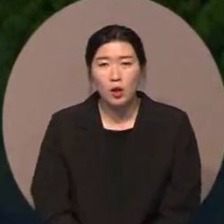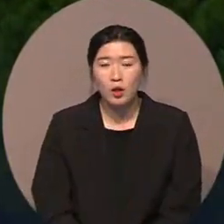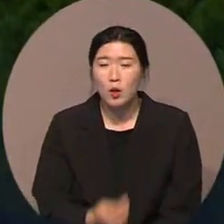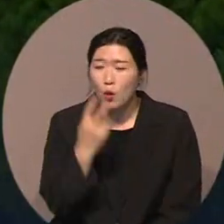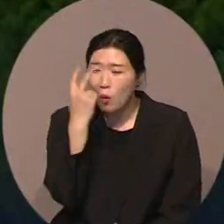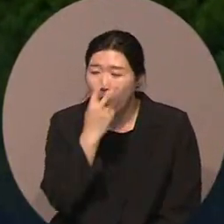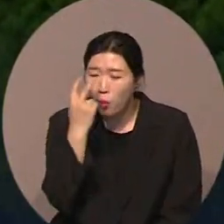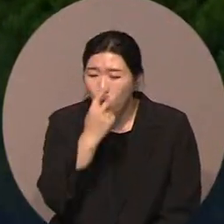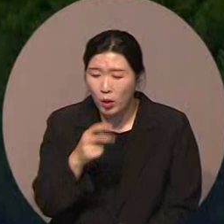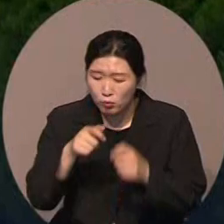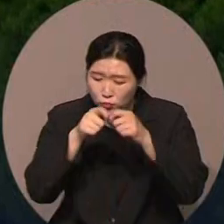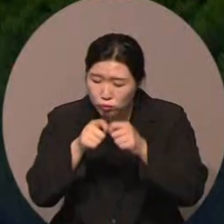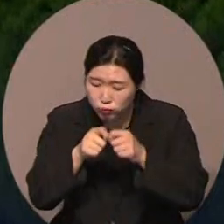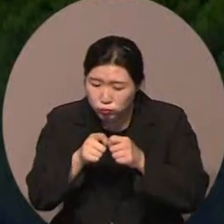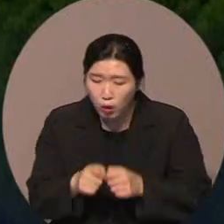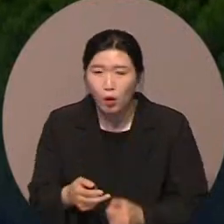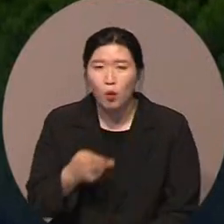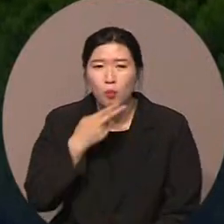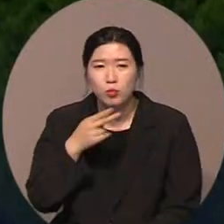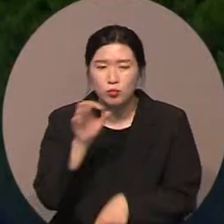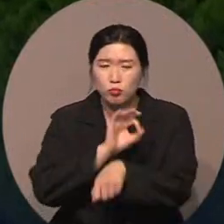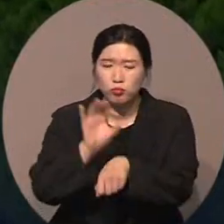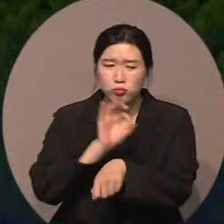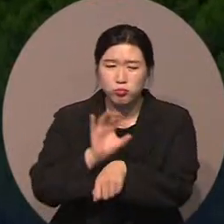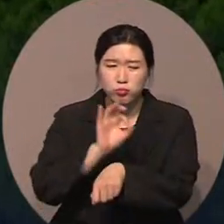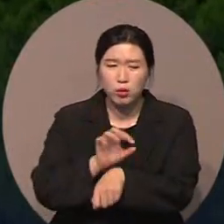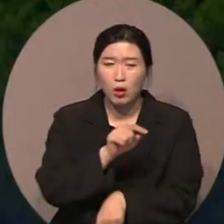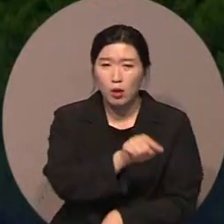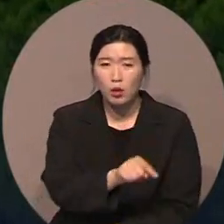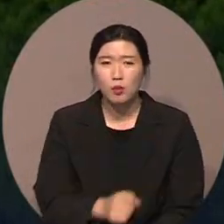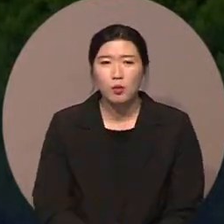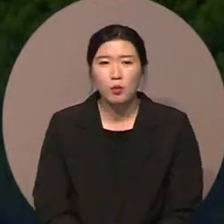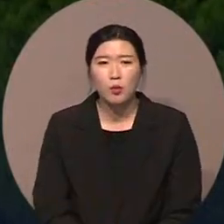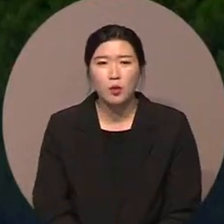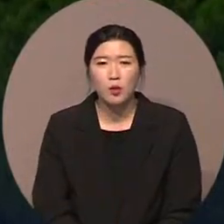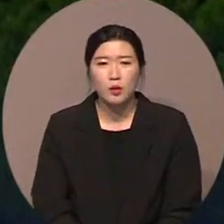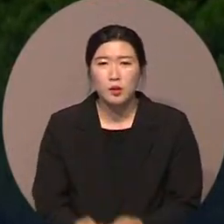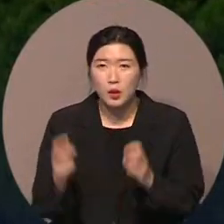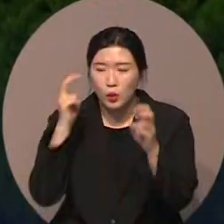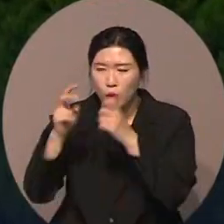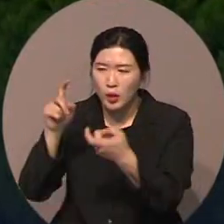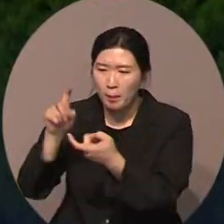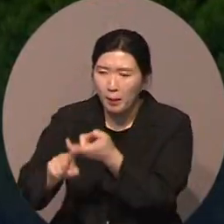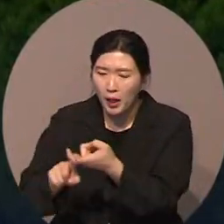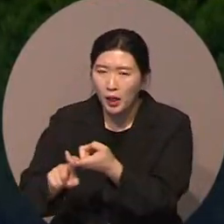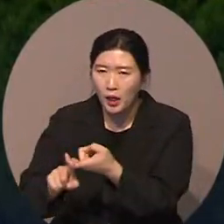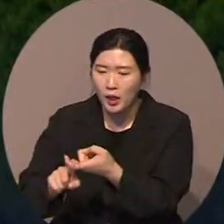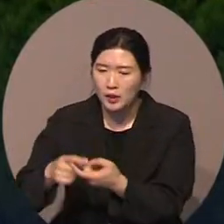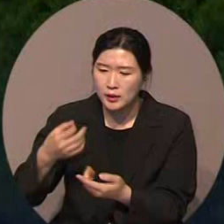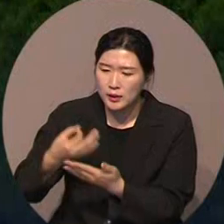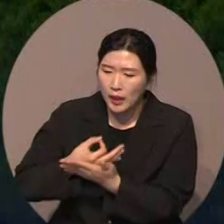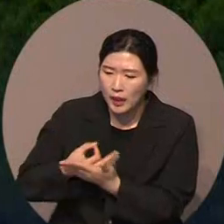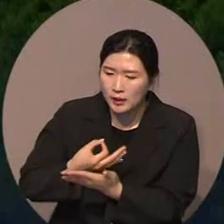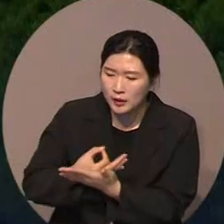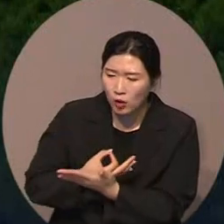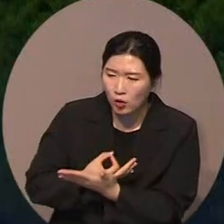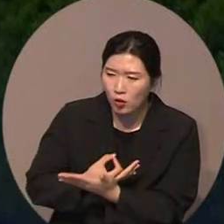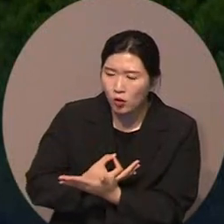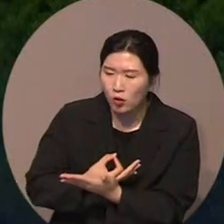화학물질 배출에 대해서 좀 미온적으로 계속 대처를 하지 않았나. 그래서 기업 쪽에서 볼 때는